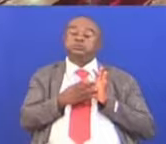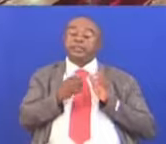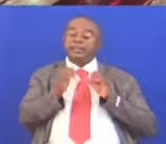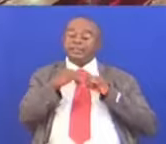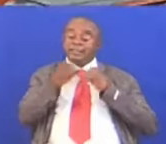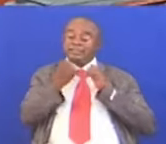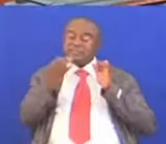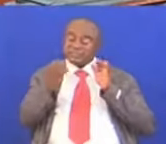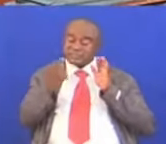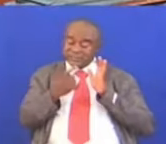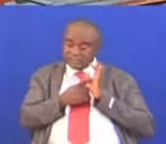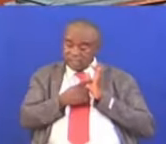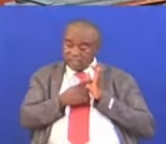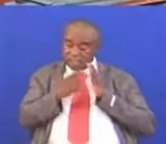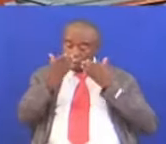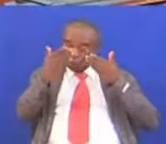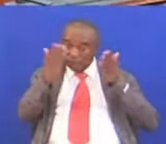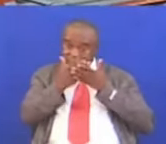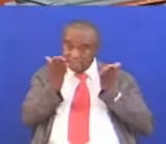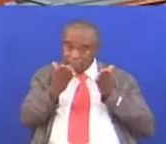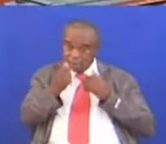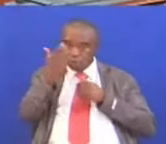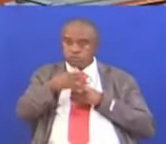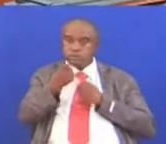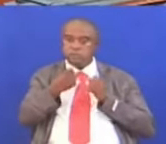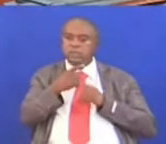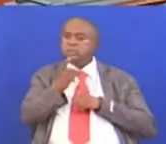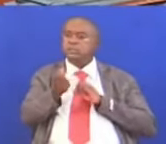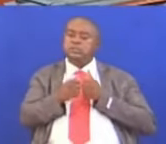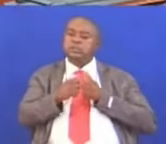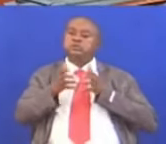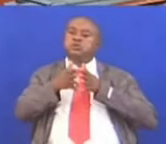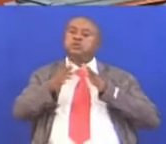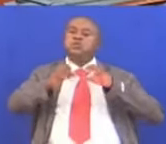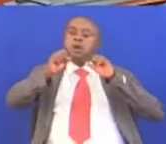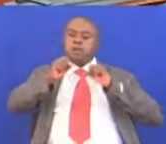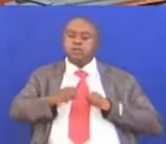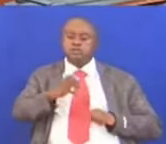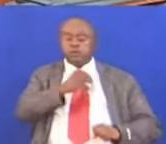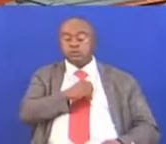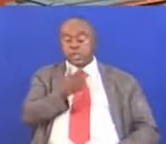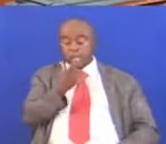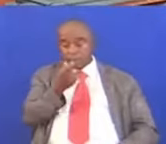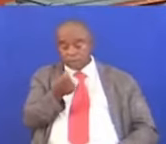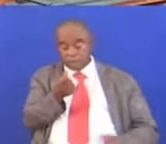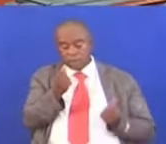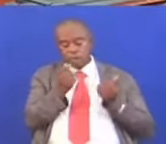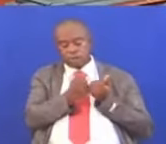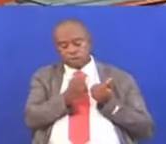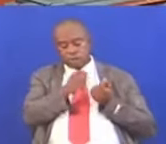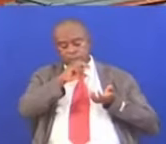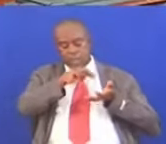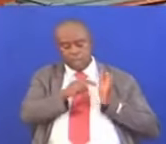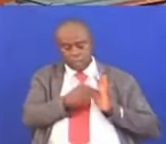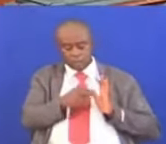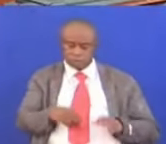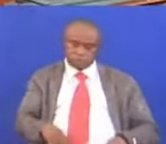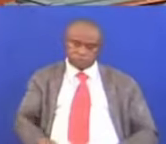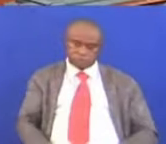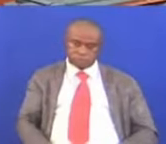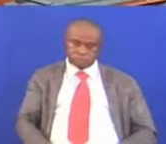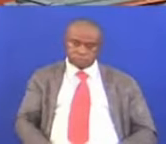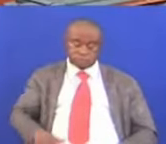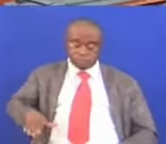zote haiku na ui katika ku magari hili ni tati kubwa laima wiar ya fedha ije na mti lakini meshi spika